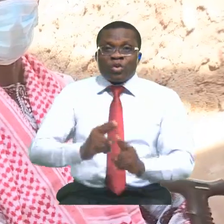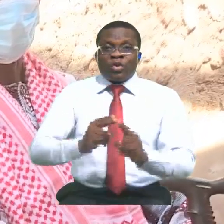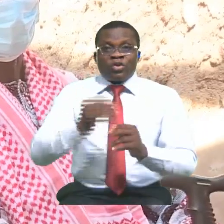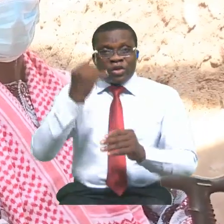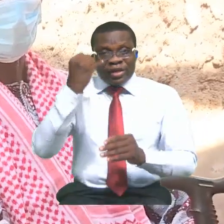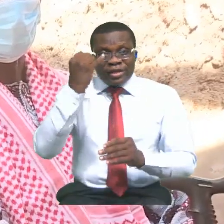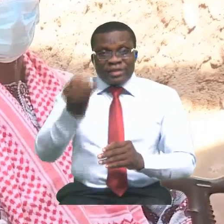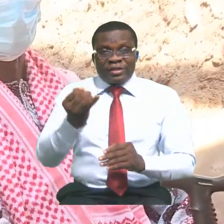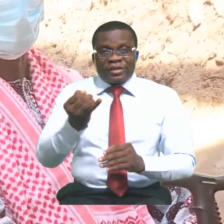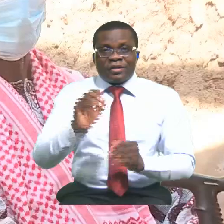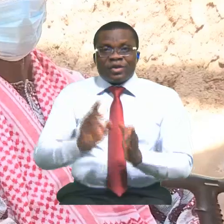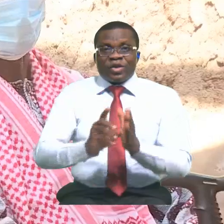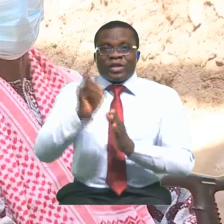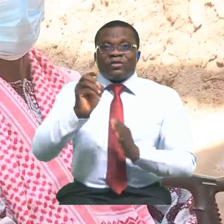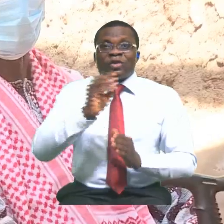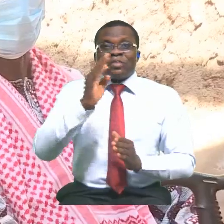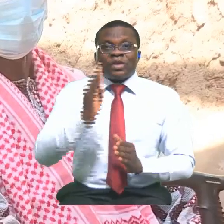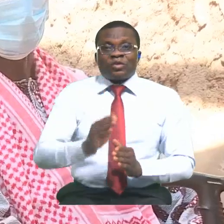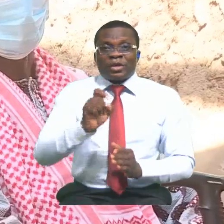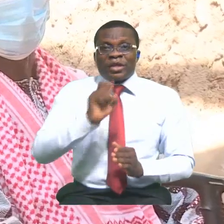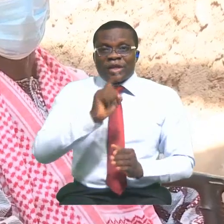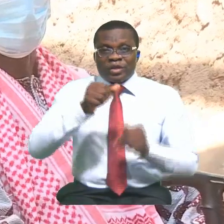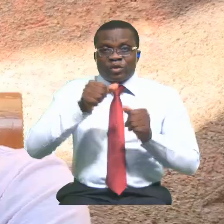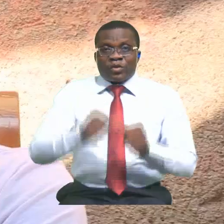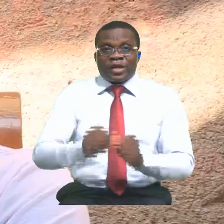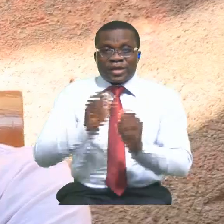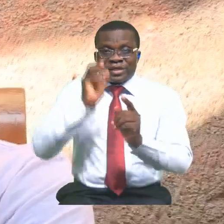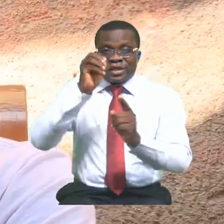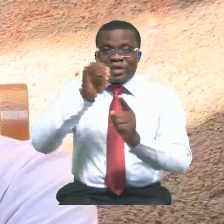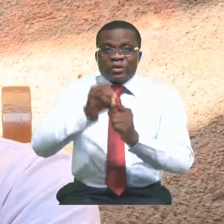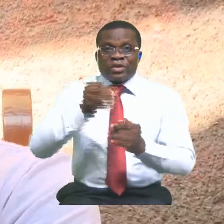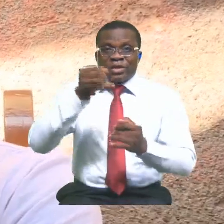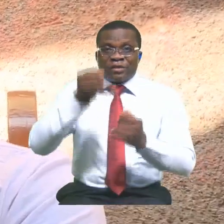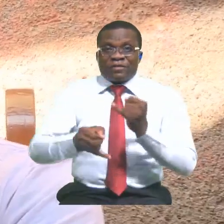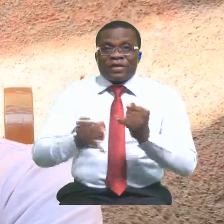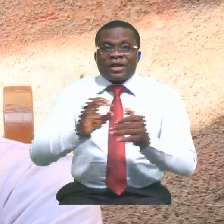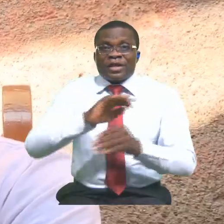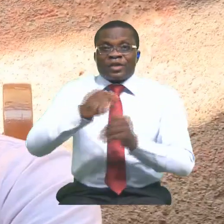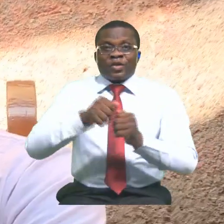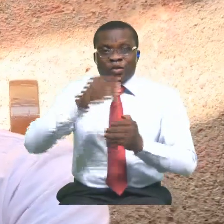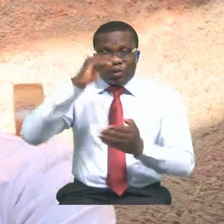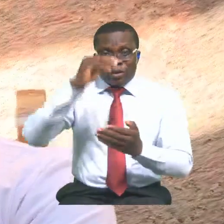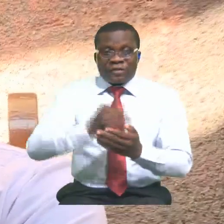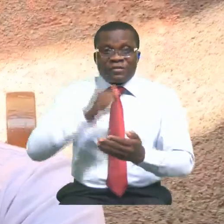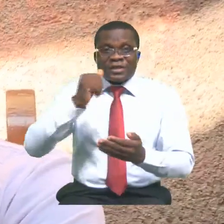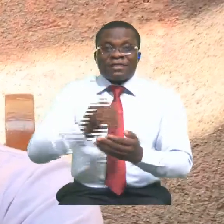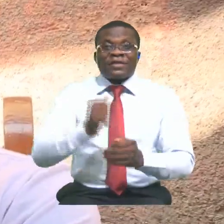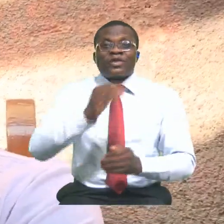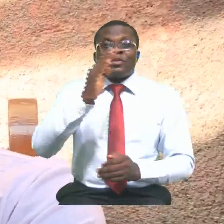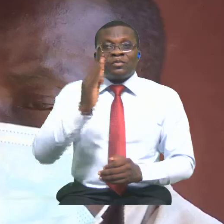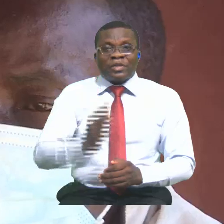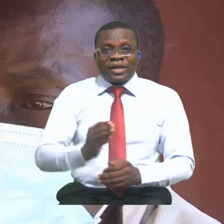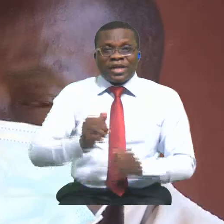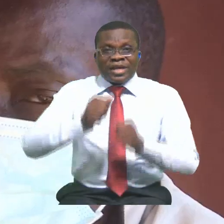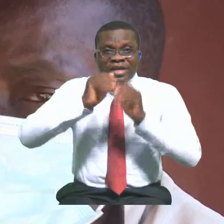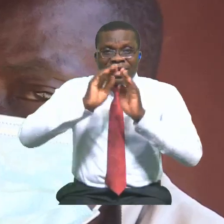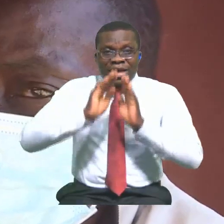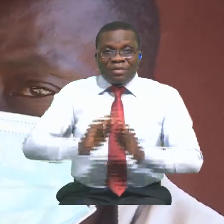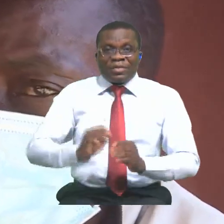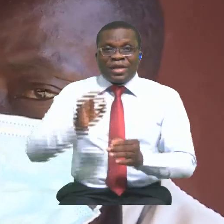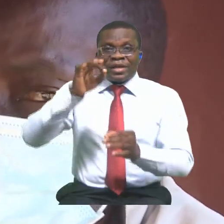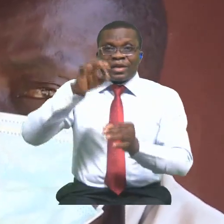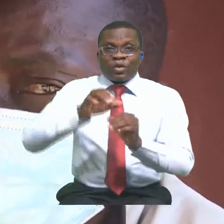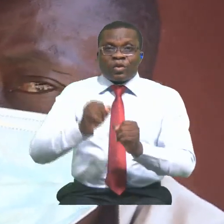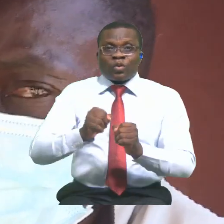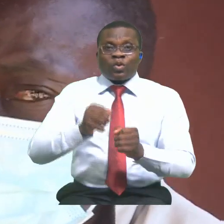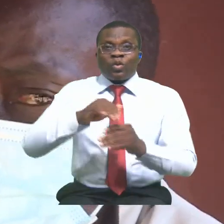l'initiative. Le développement du Bénin doit rester l'objectif final de tous les fils et filles du Bénin. La paix qui y concourt, d'après